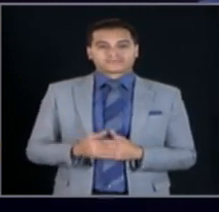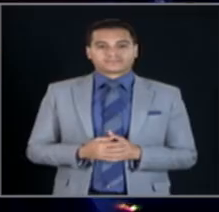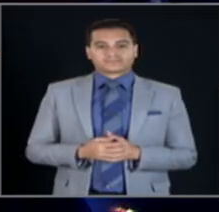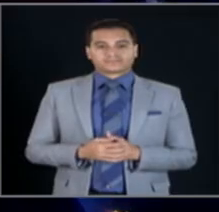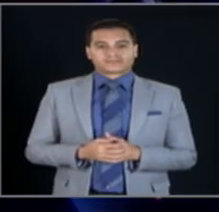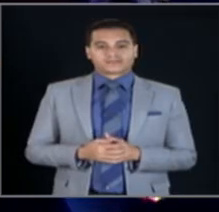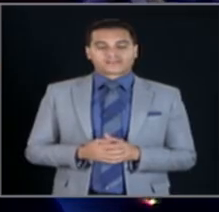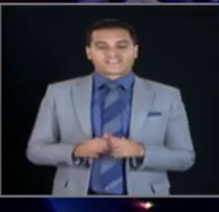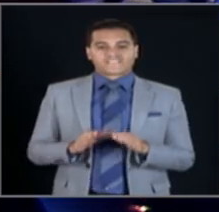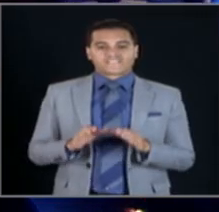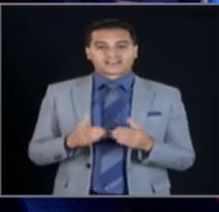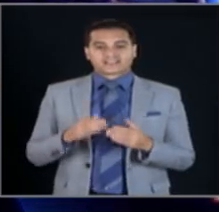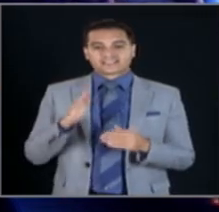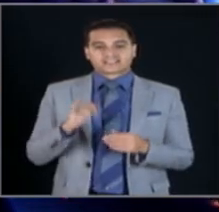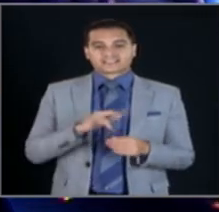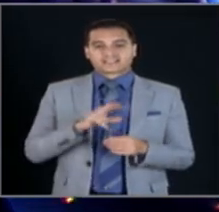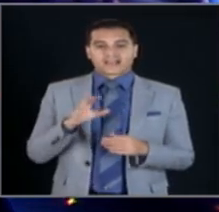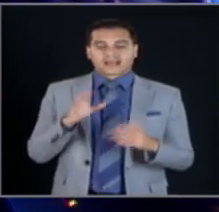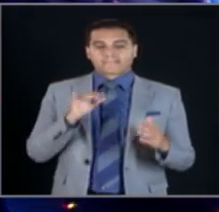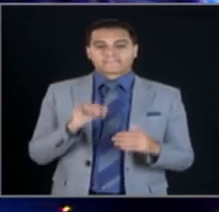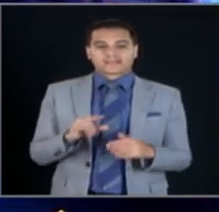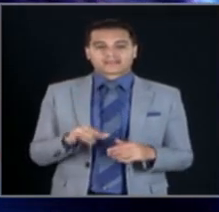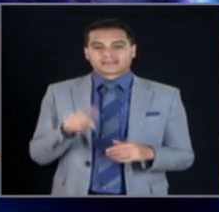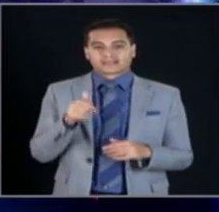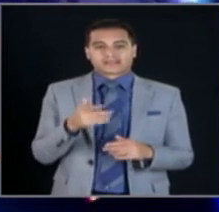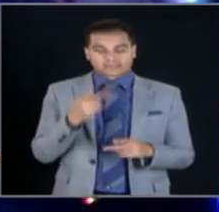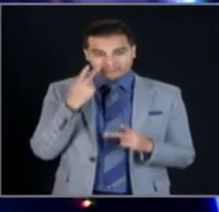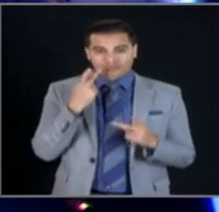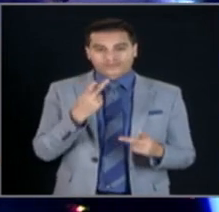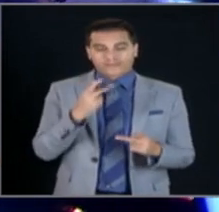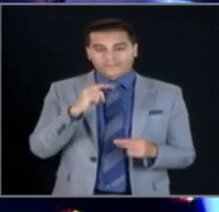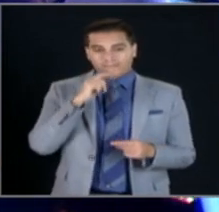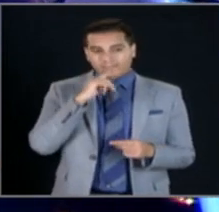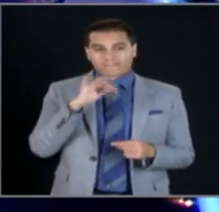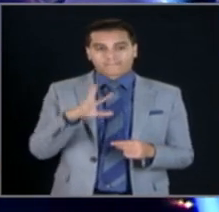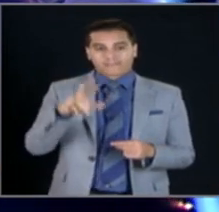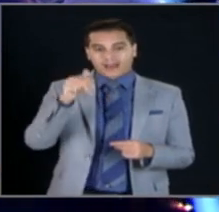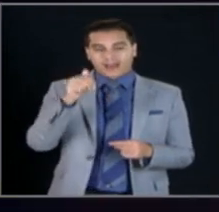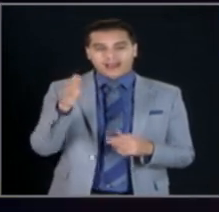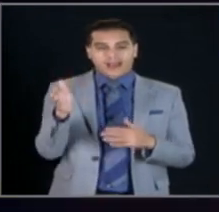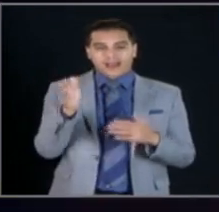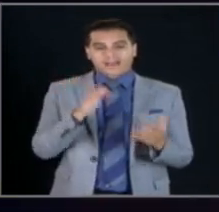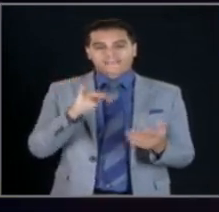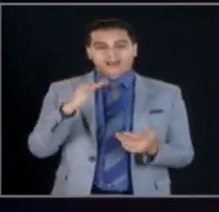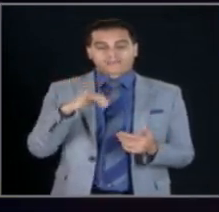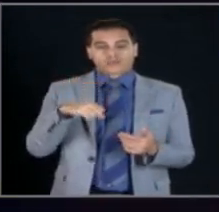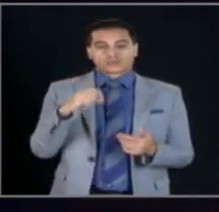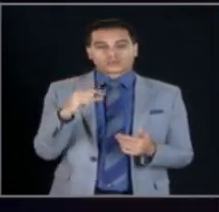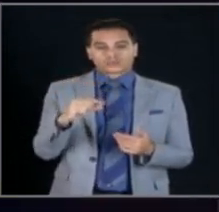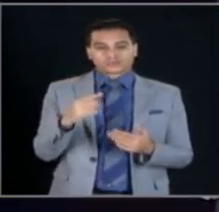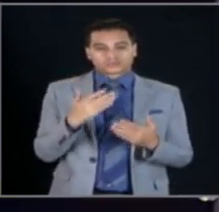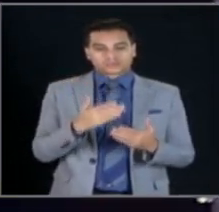لفريق سينميديا السؤال الثالث لمها محمود وهنشوف موضوع السؤال ايه